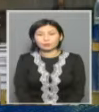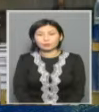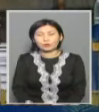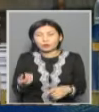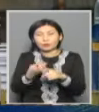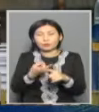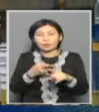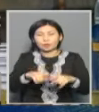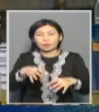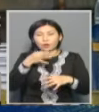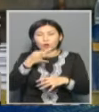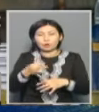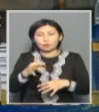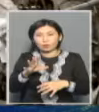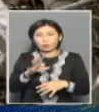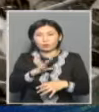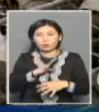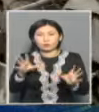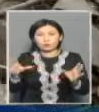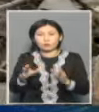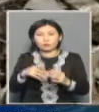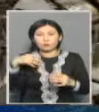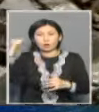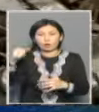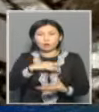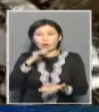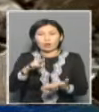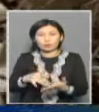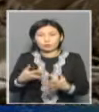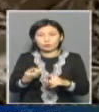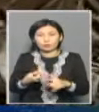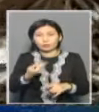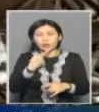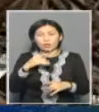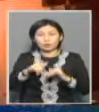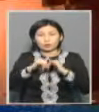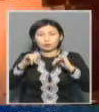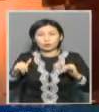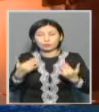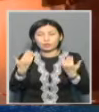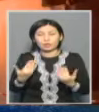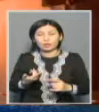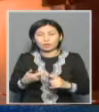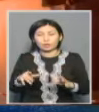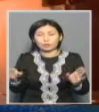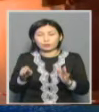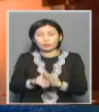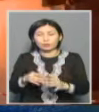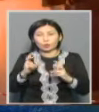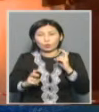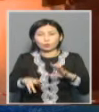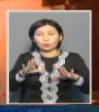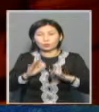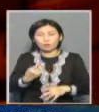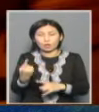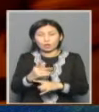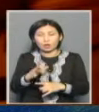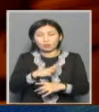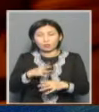Металл продукт жауапкершілігі шектеулі серіктестігі Құлсары қаласының әлеуметтік экономикалық дамуына үлкен үлес қосып отырған өндіріс орындарының